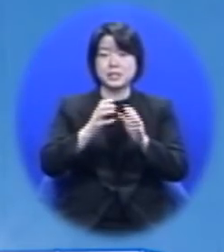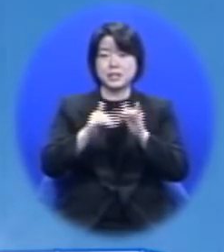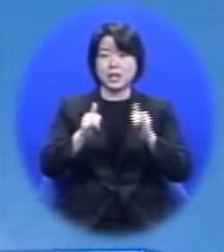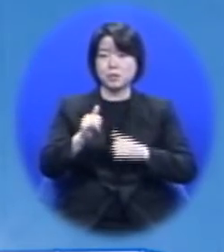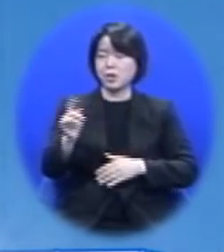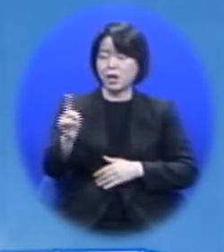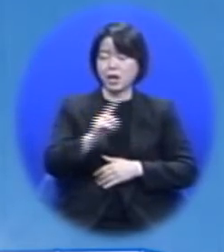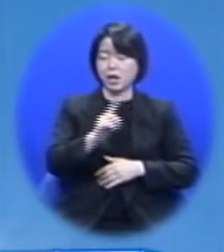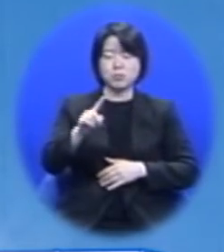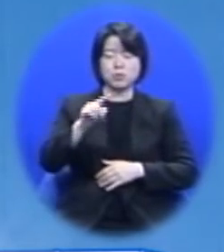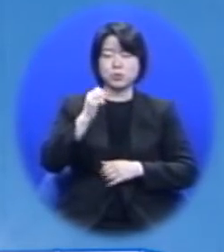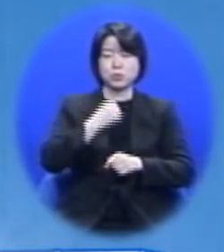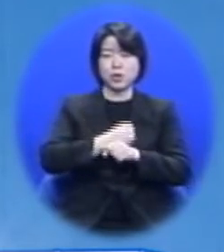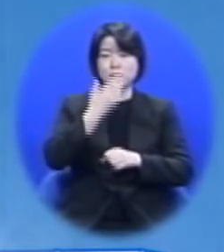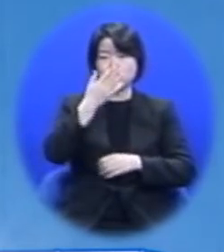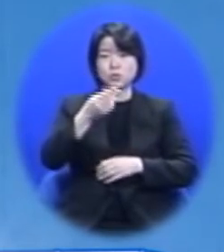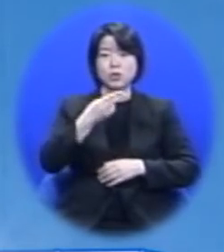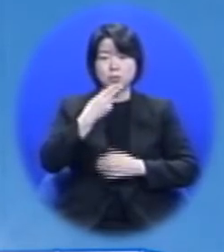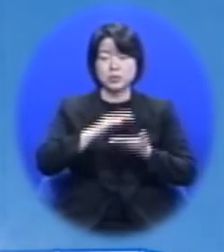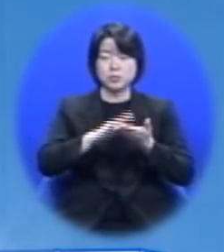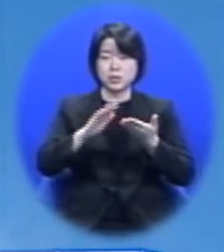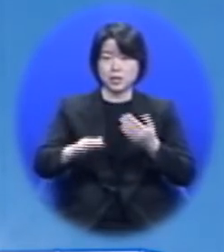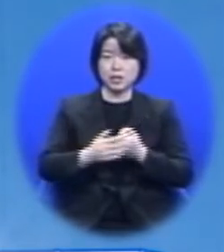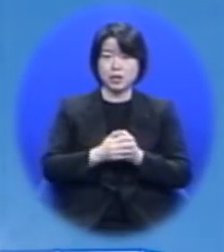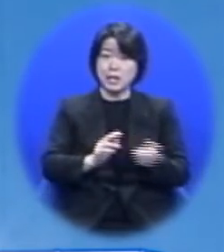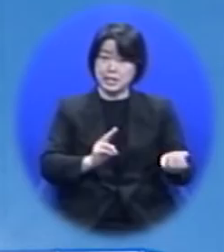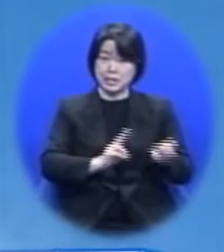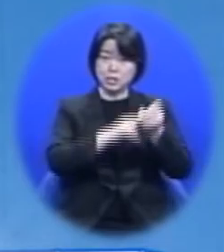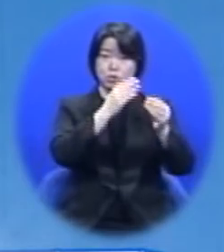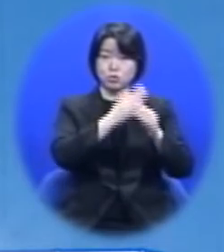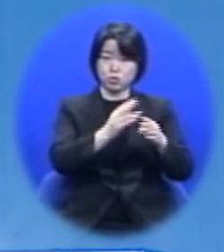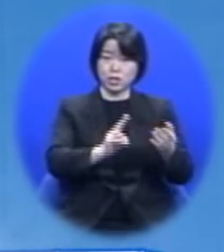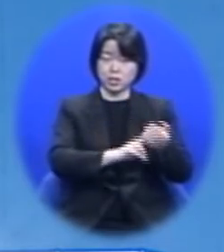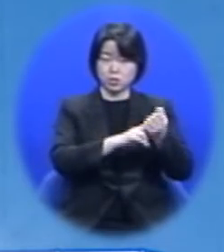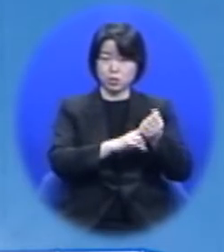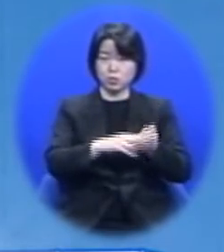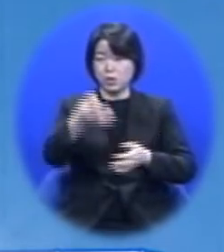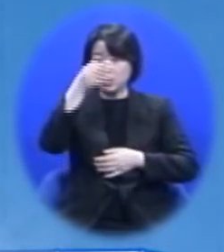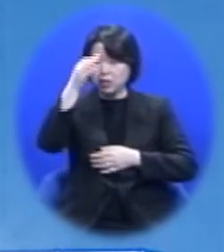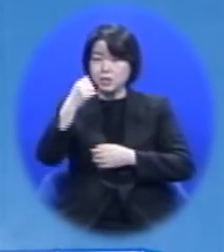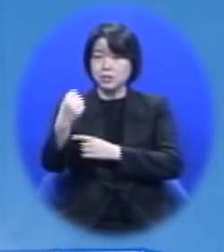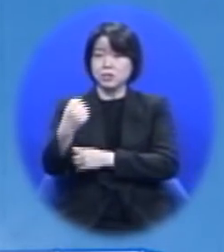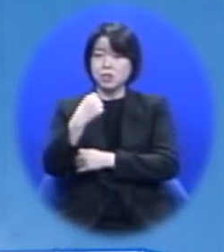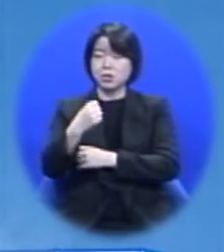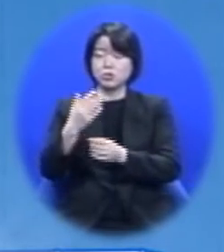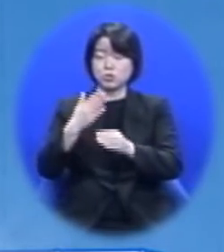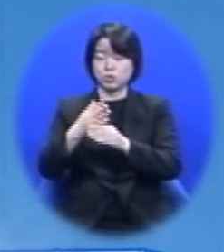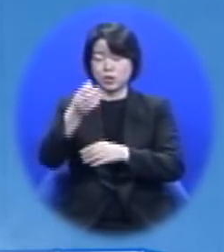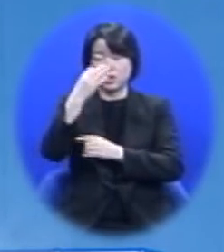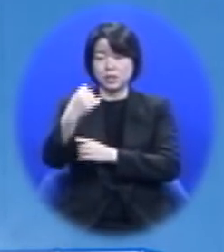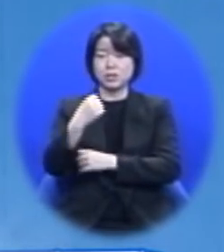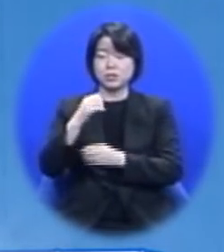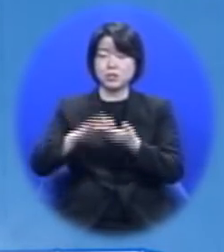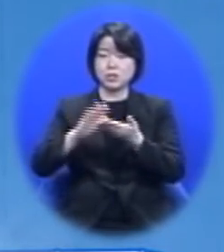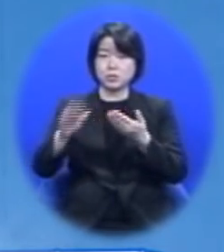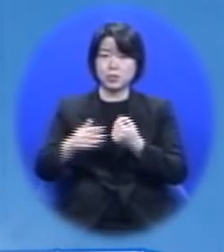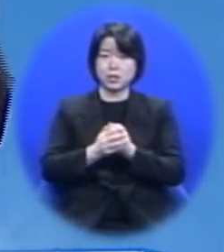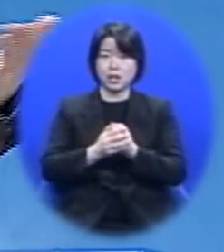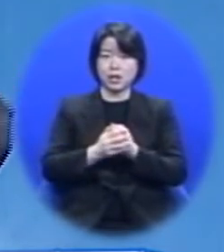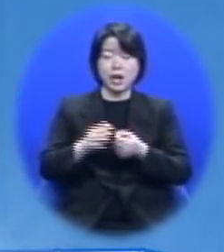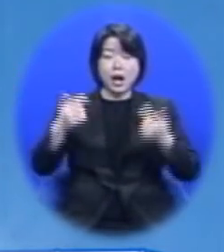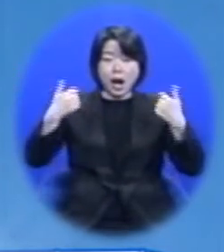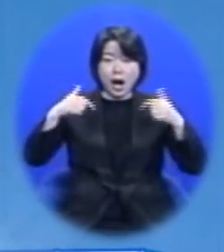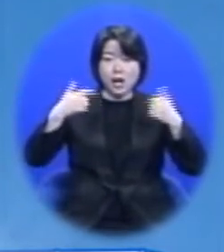기적 중에 기적이고 능력 중에 능력입니다. 항상 기뻐하고 쉬지 않고 기도하고